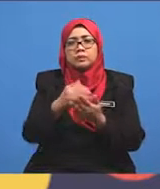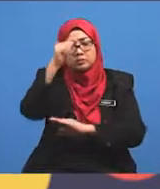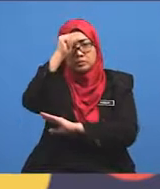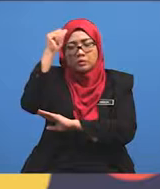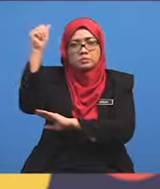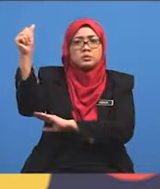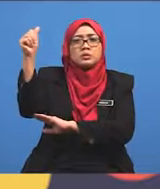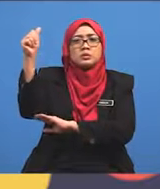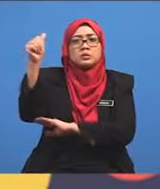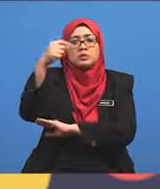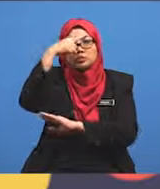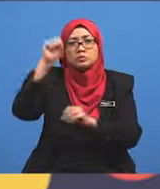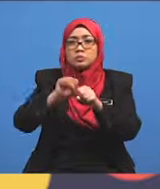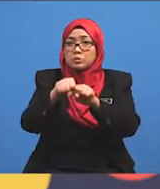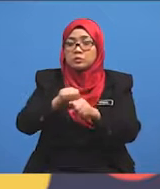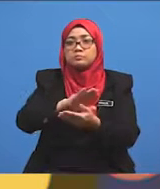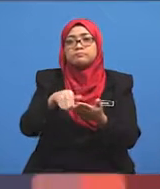berjaya.